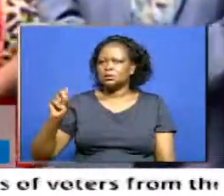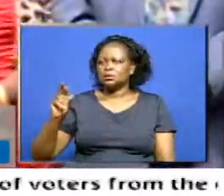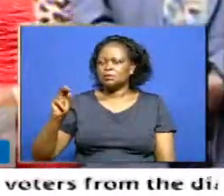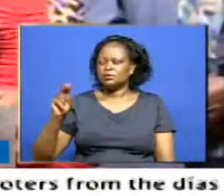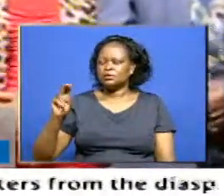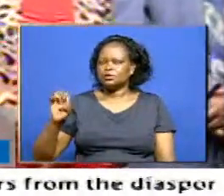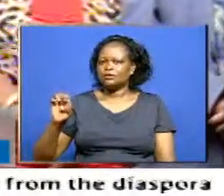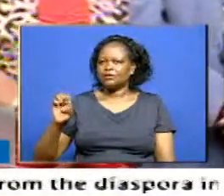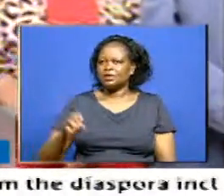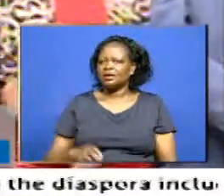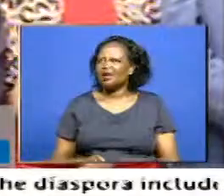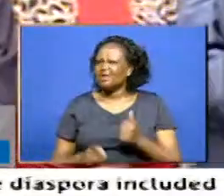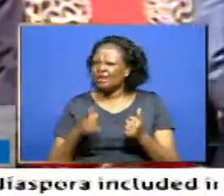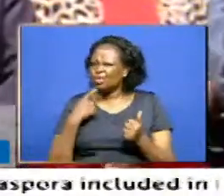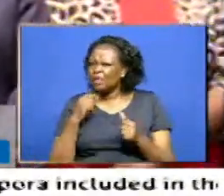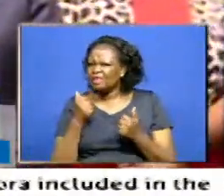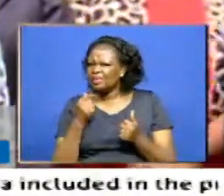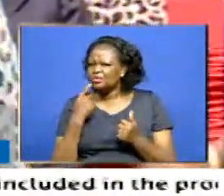Nani?